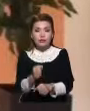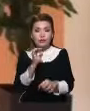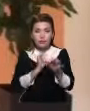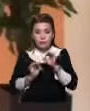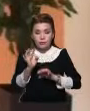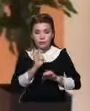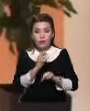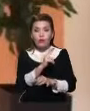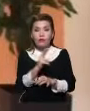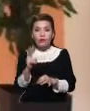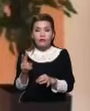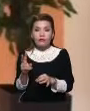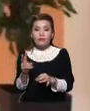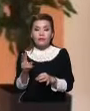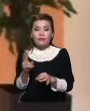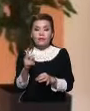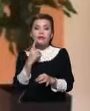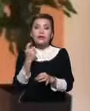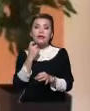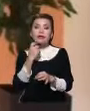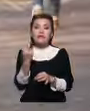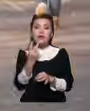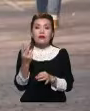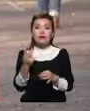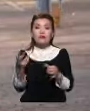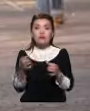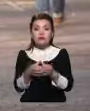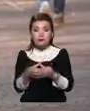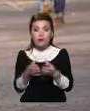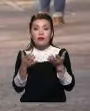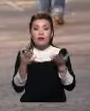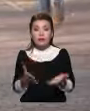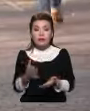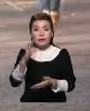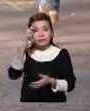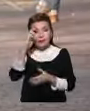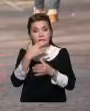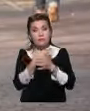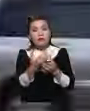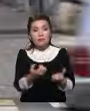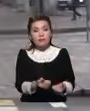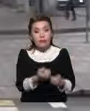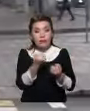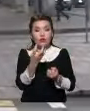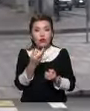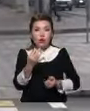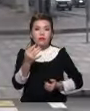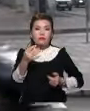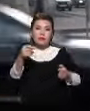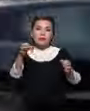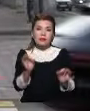лица, у которых сахарный диабет второго типа. Поддержка со стороны государства оказывается, но не на должном уровне,